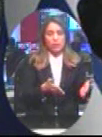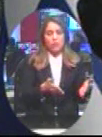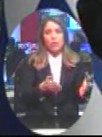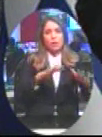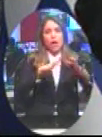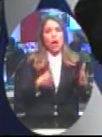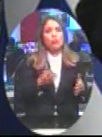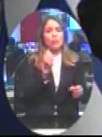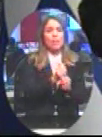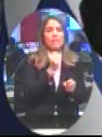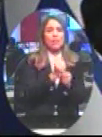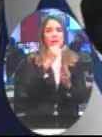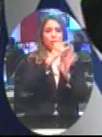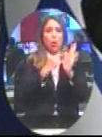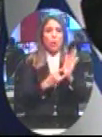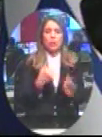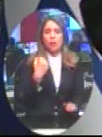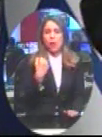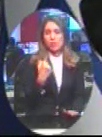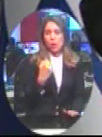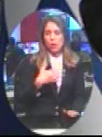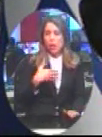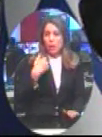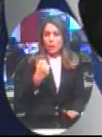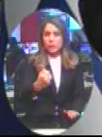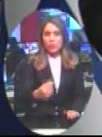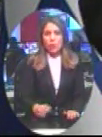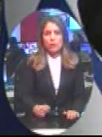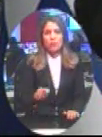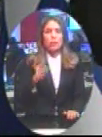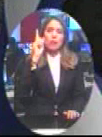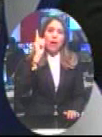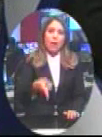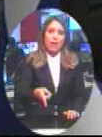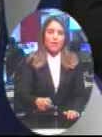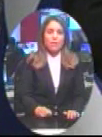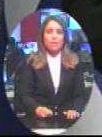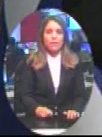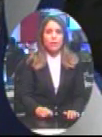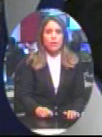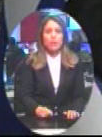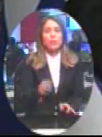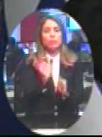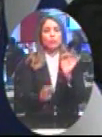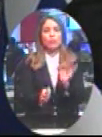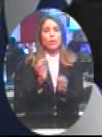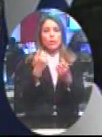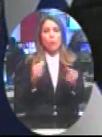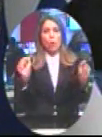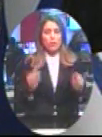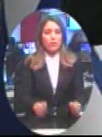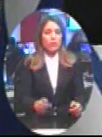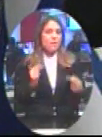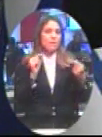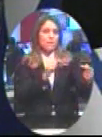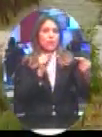מבצעת ומחוקקת חזקות ואמיצות, הינה הכרח במשטר דמוקרטי. הוויכוח בין ריבלין לשקד